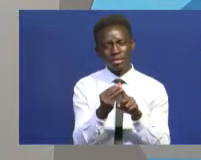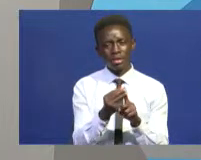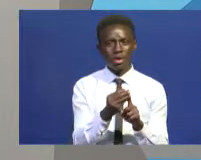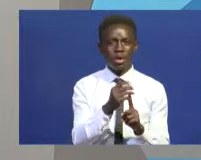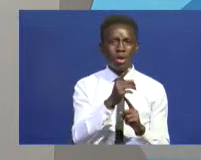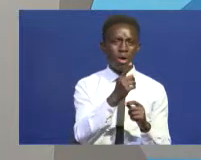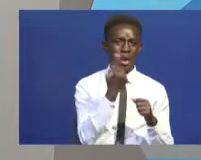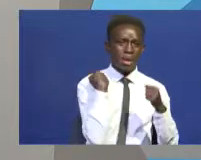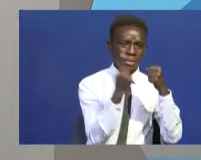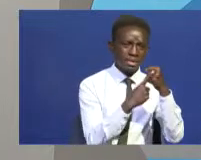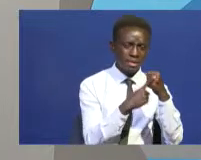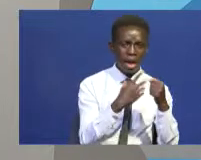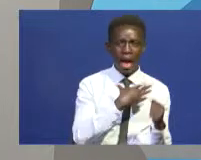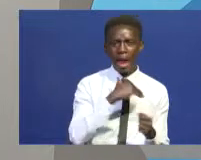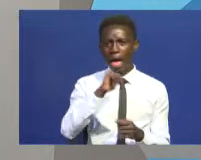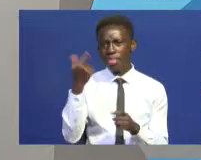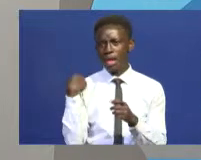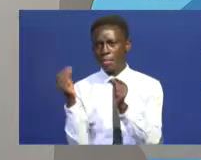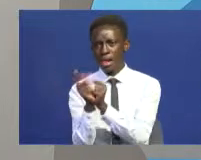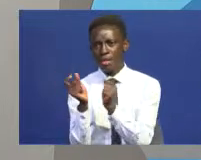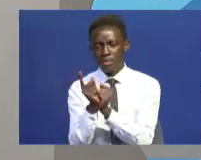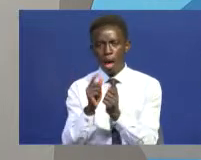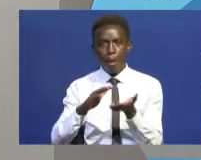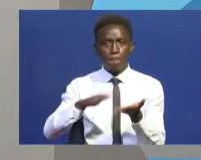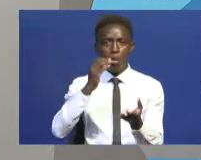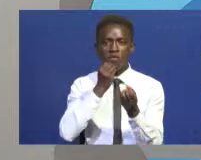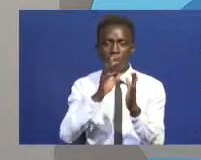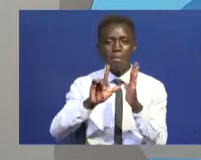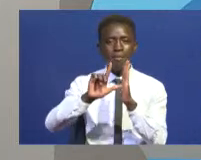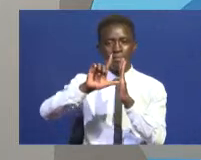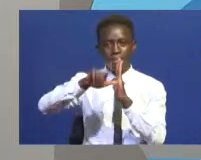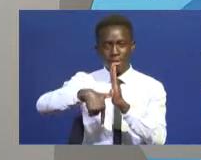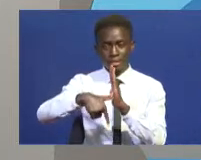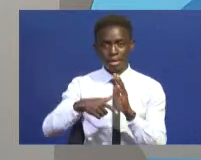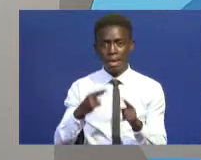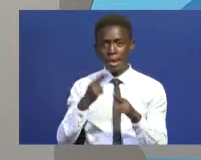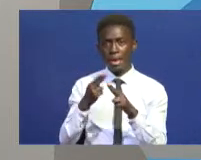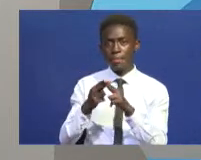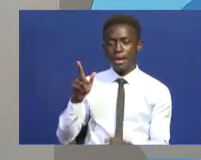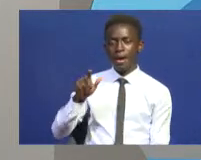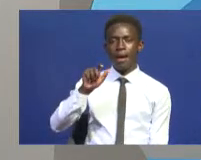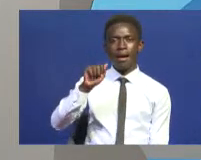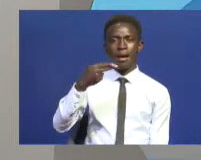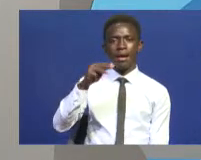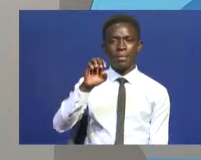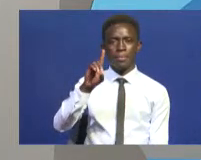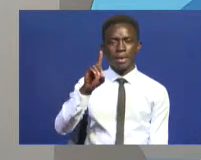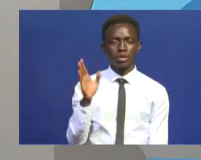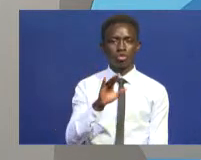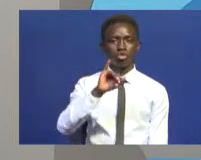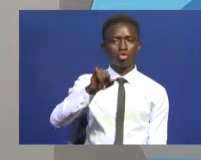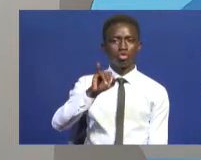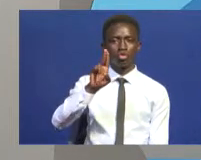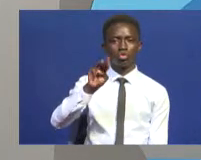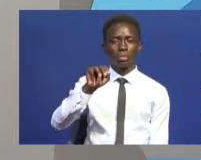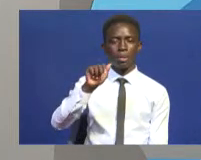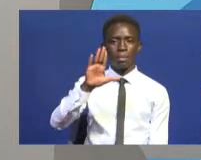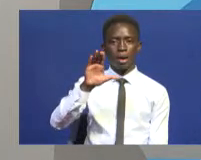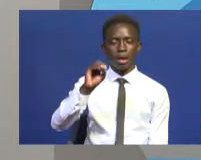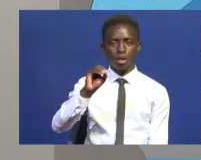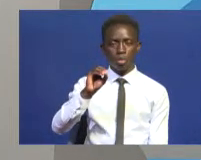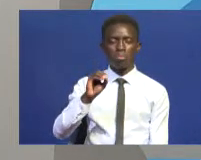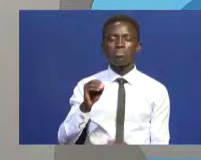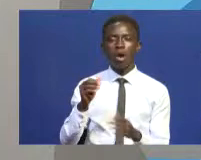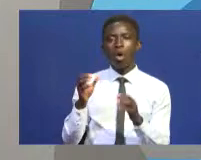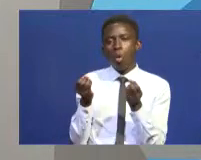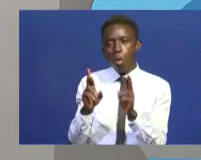nambari 11. Mengi tutajua hapo baadaye. Na mtazamaji, naitwa Ahmed Juma Bhalo, ukipenda niite AJB. Inshallah Mwenyezi Mungu